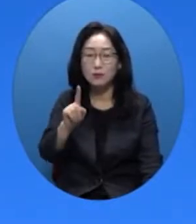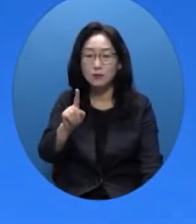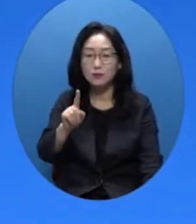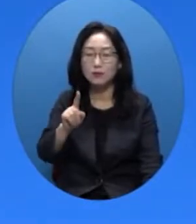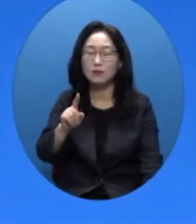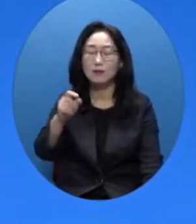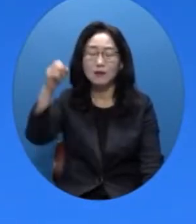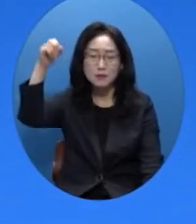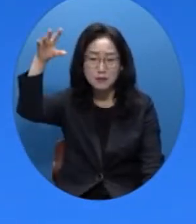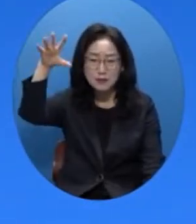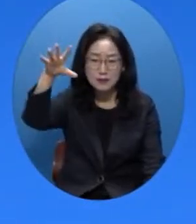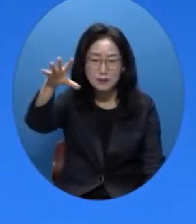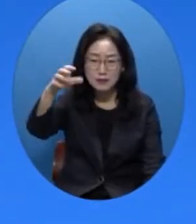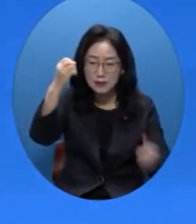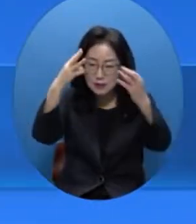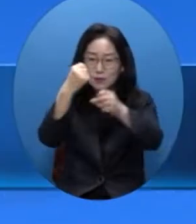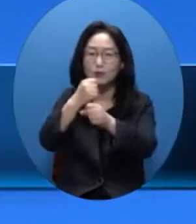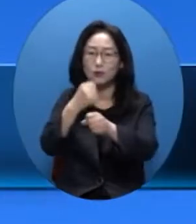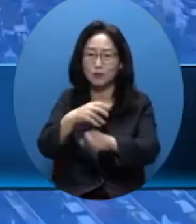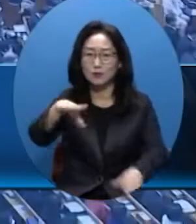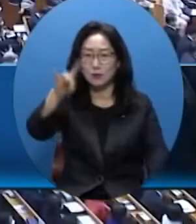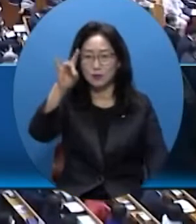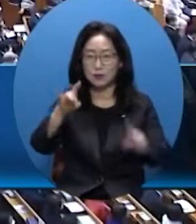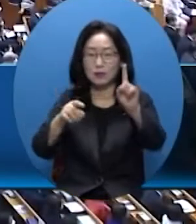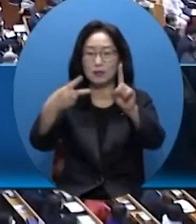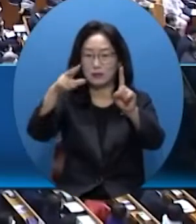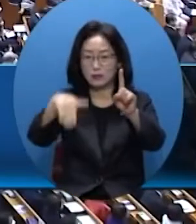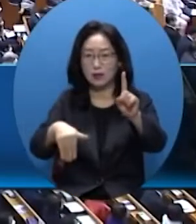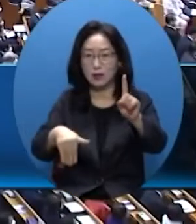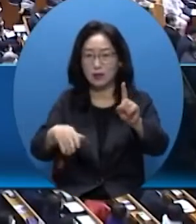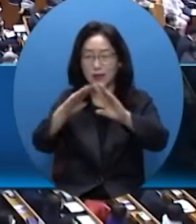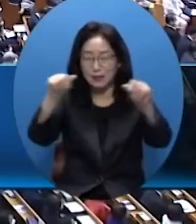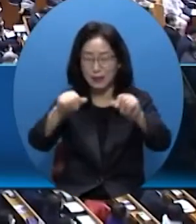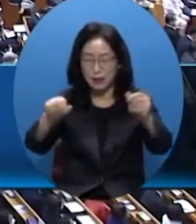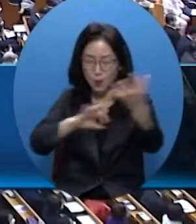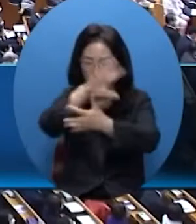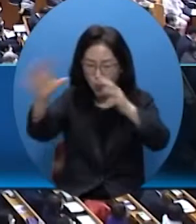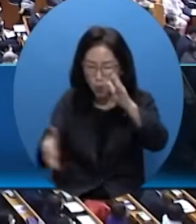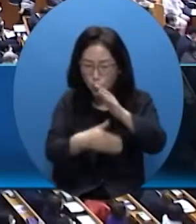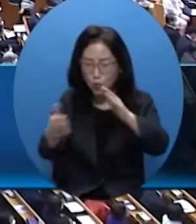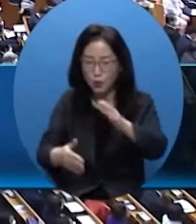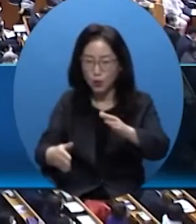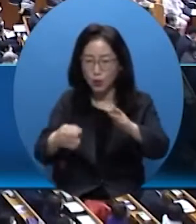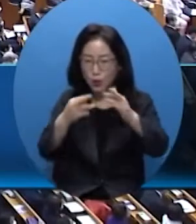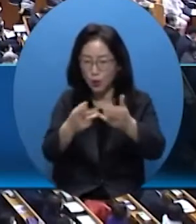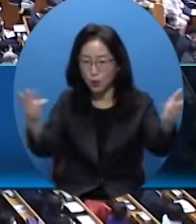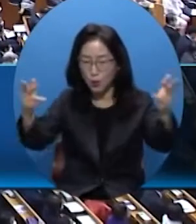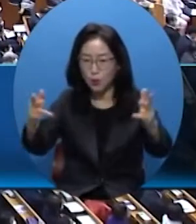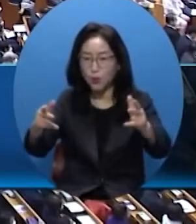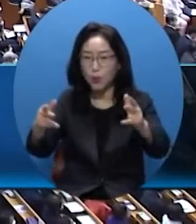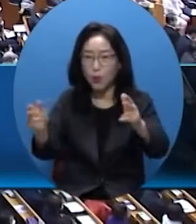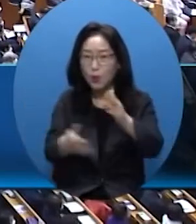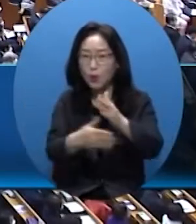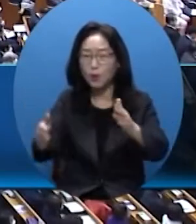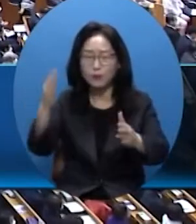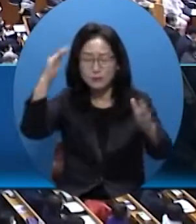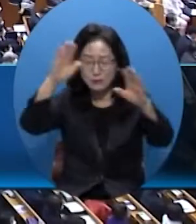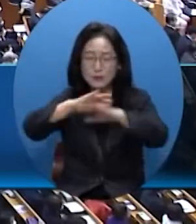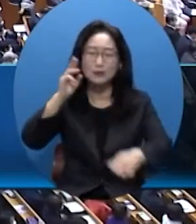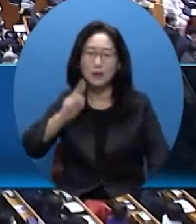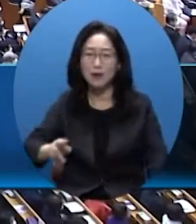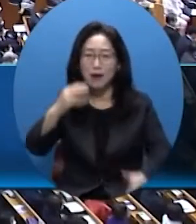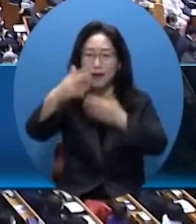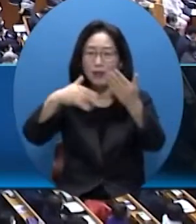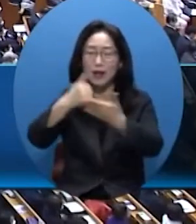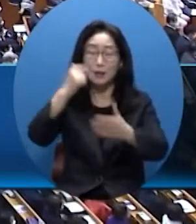창조하셨습니다 창세기 1장 2절 3 드립니다 땅이 혼돈하고 공허하며 흑암이 깊음 위에 있고 하나님의 영은